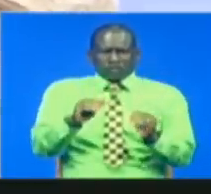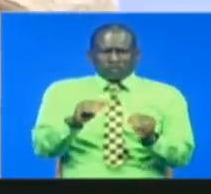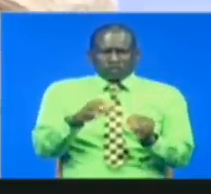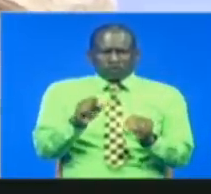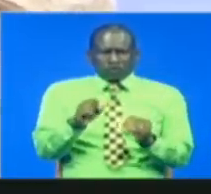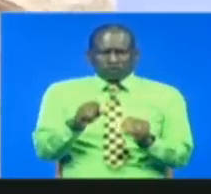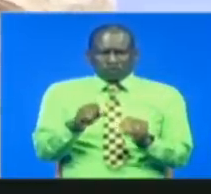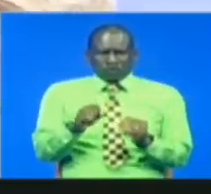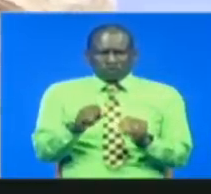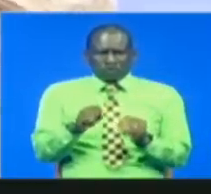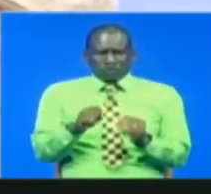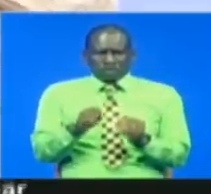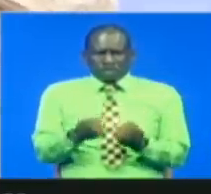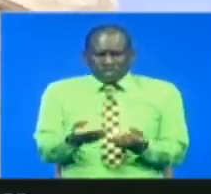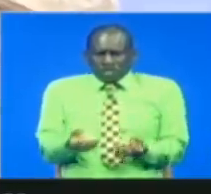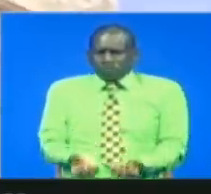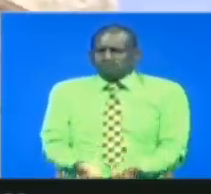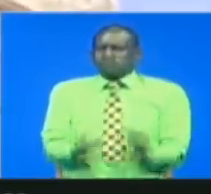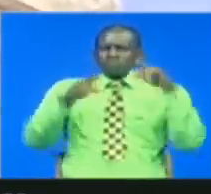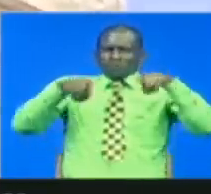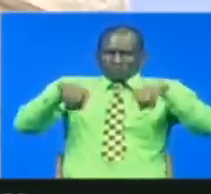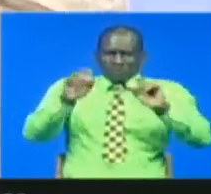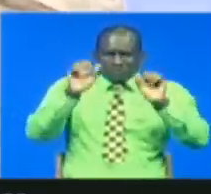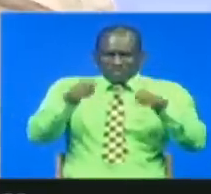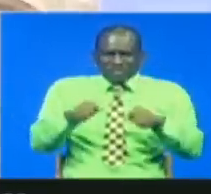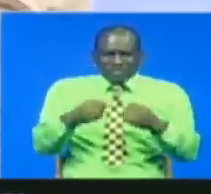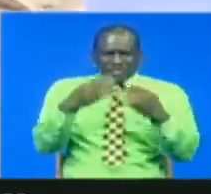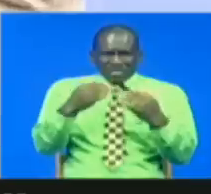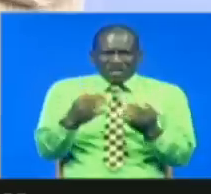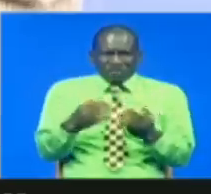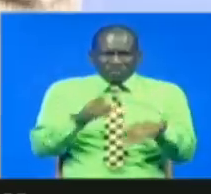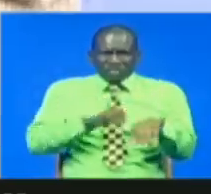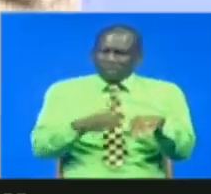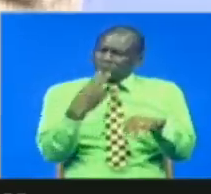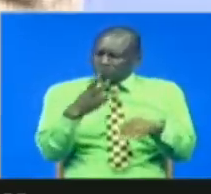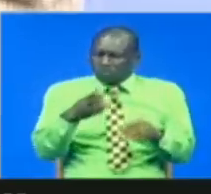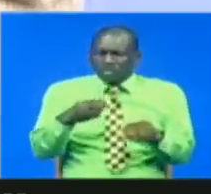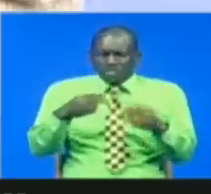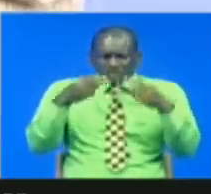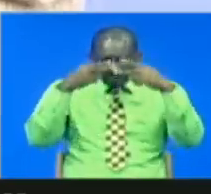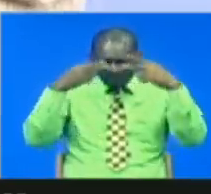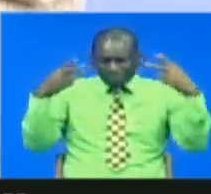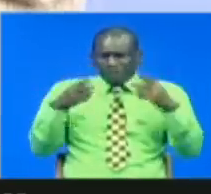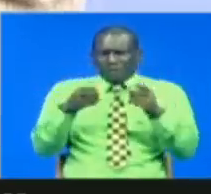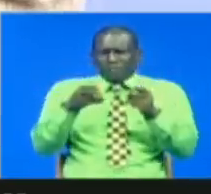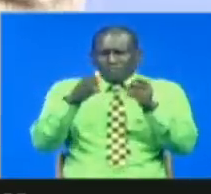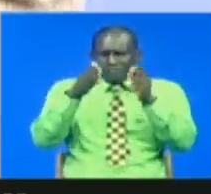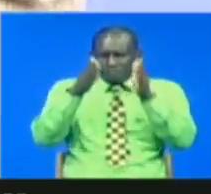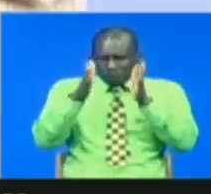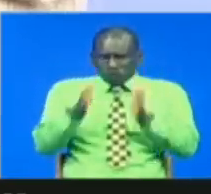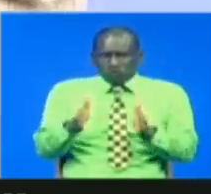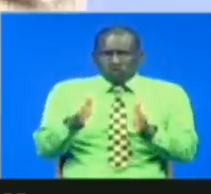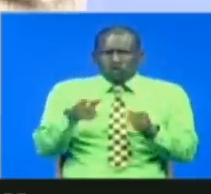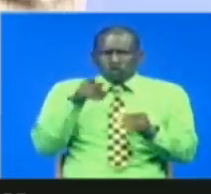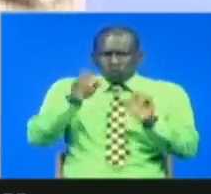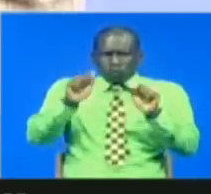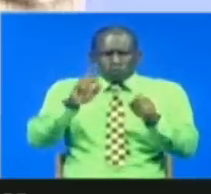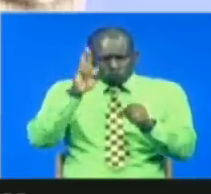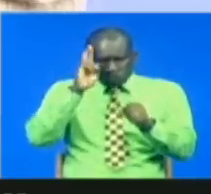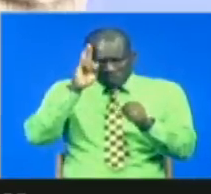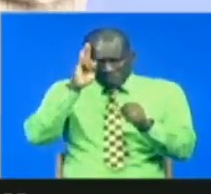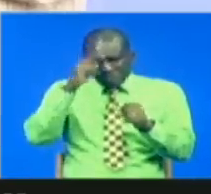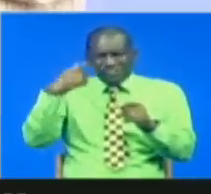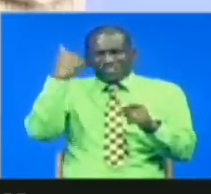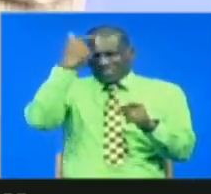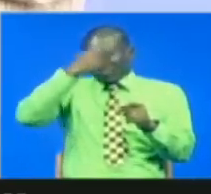kabla ajilipue. Hapa amejilipua. Lakini wakati ulimuona, tukirudi nyuma kidogo, waweza jua kama waweza mkumbuka uso hivi